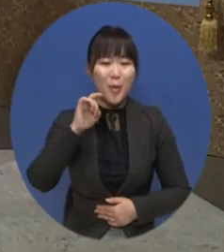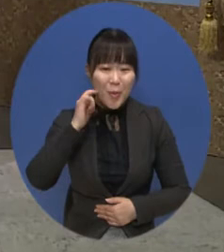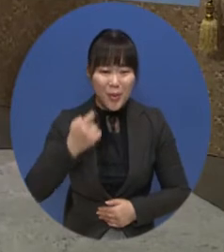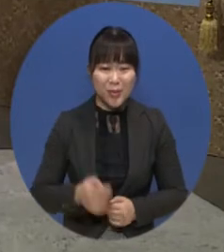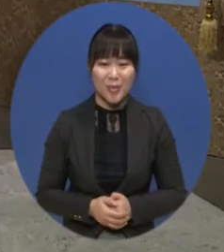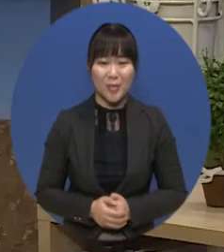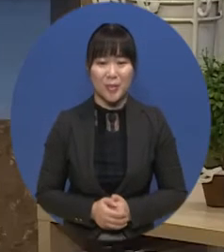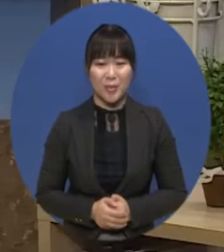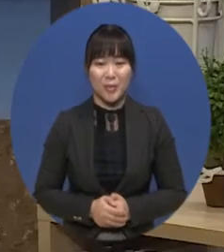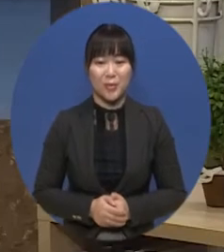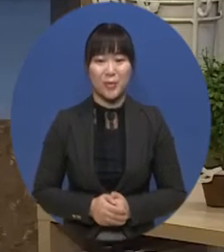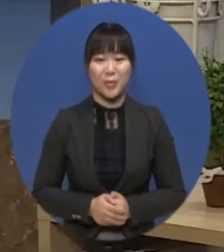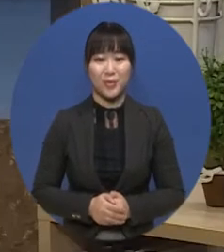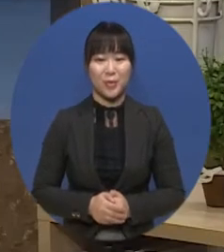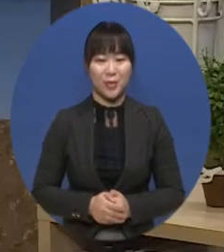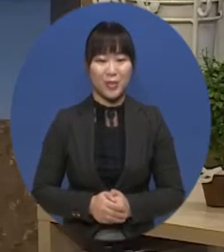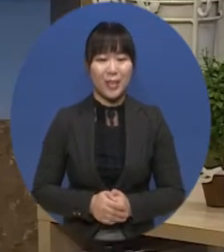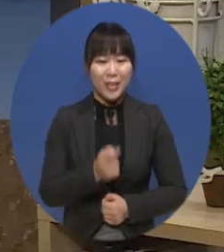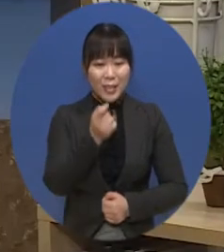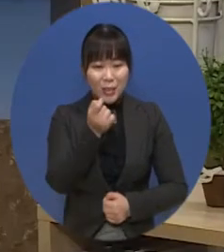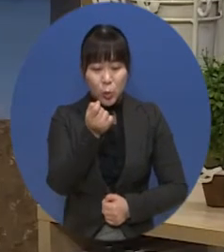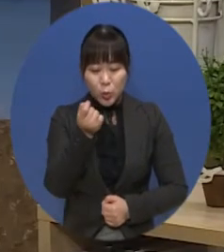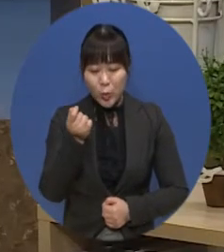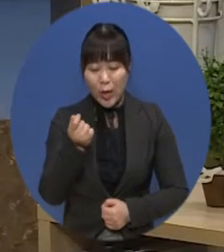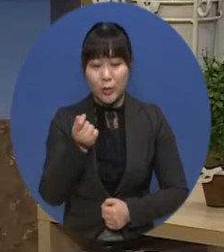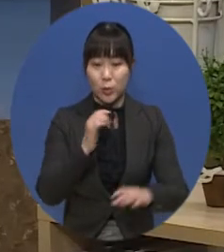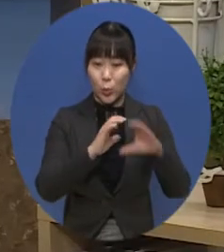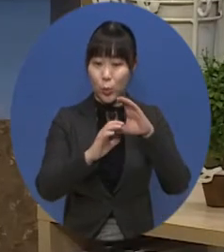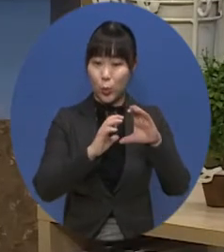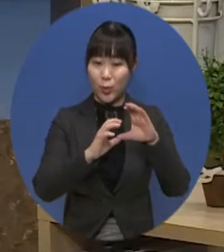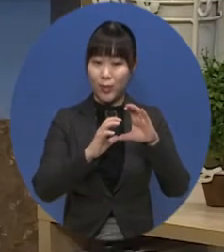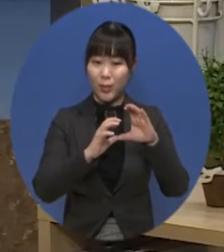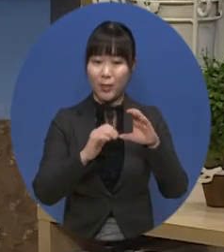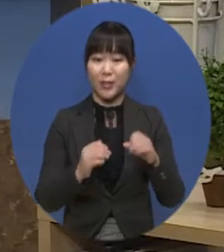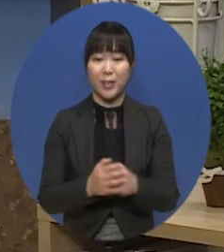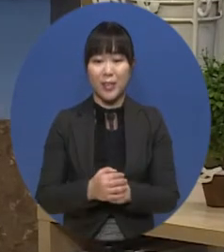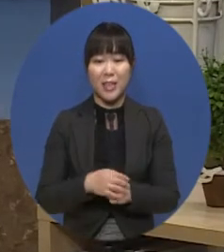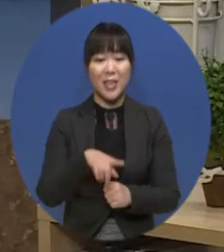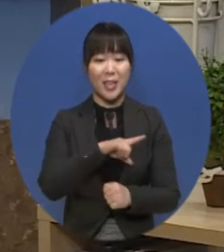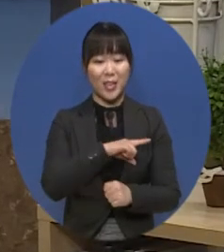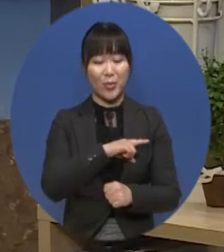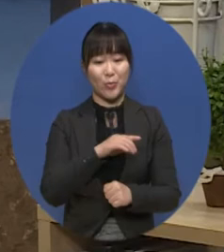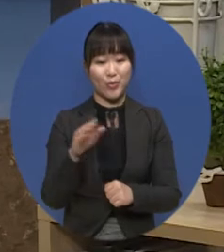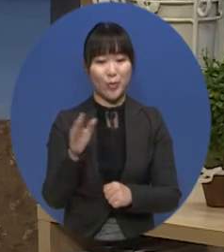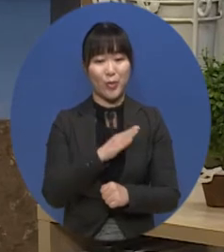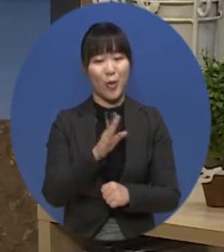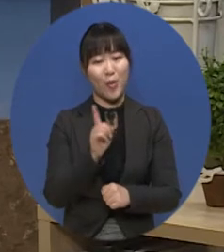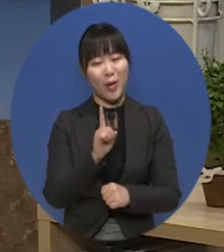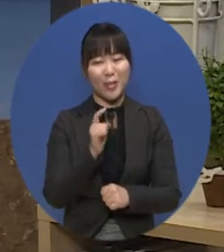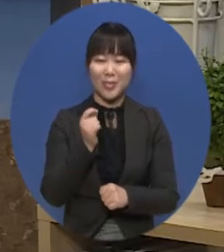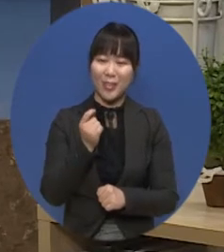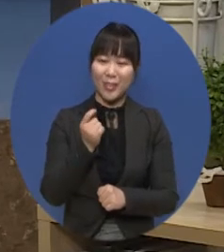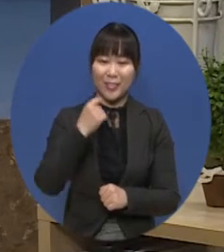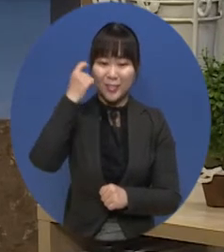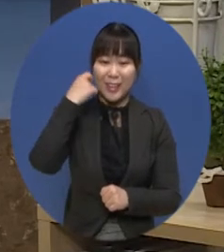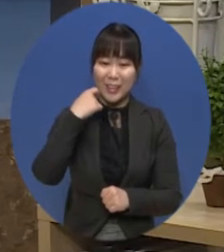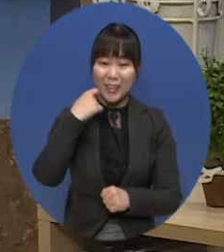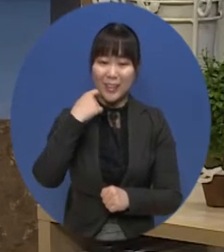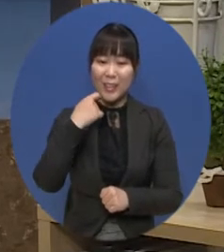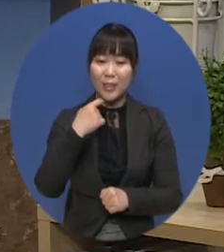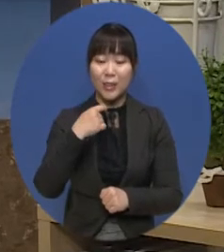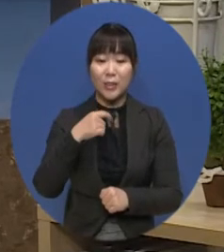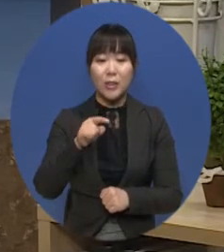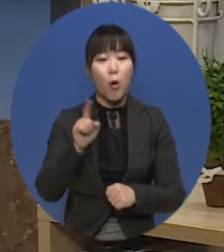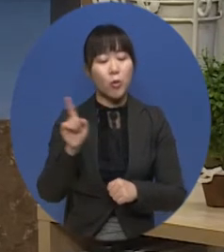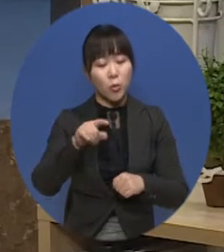고우시네요. 네, 근데 이제 이 소소한 소통이 네. 그 이제 이름에서부터 좀 아기자기한데요. 소소한